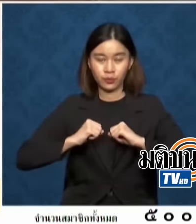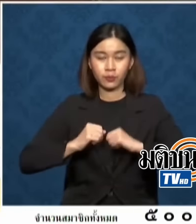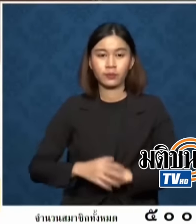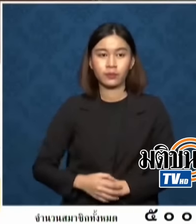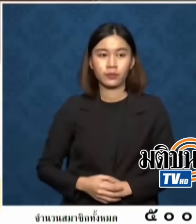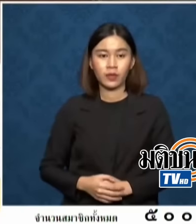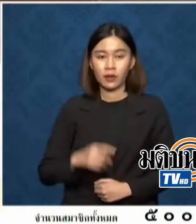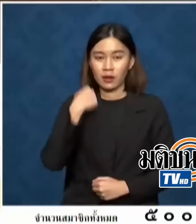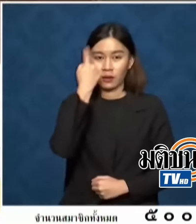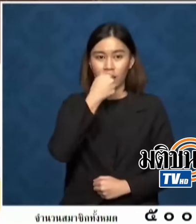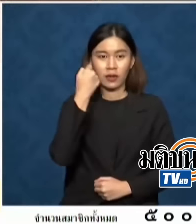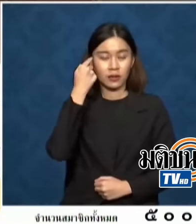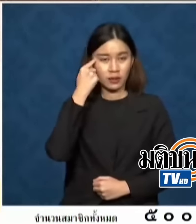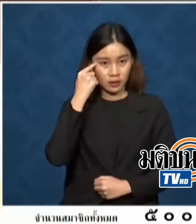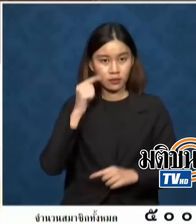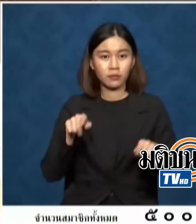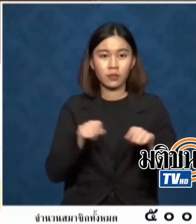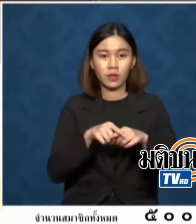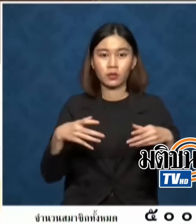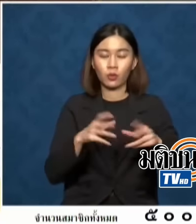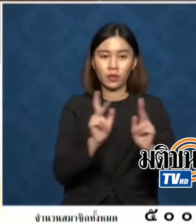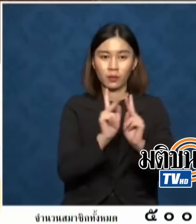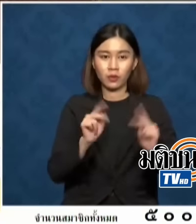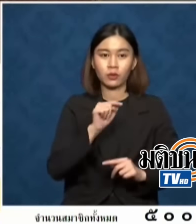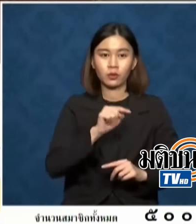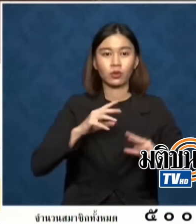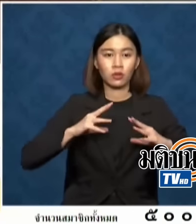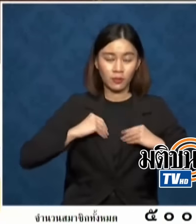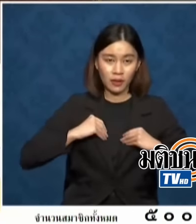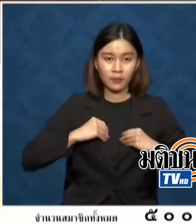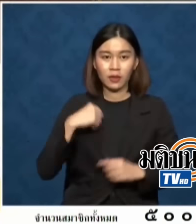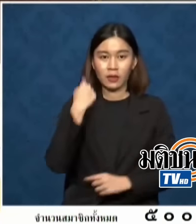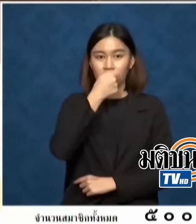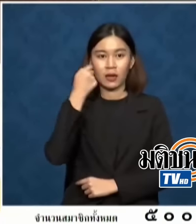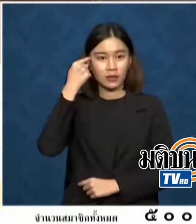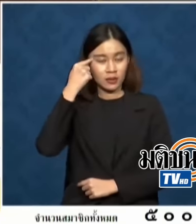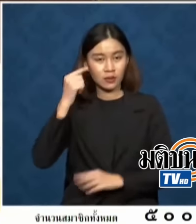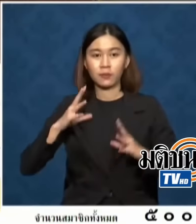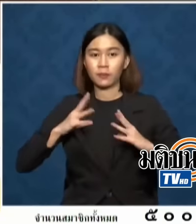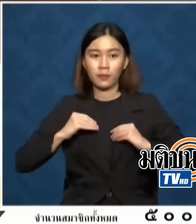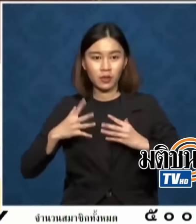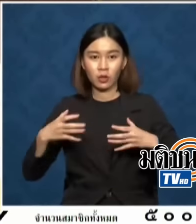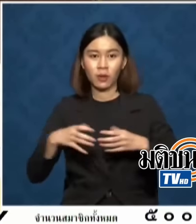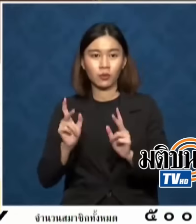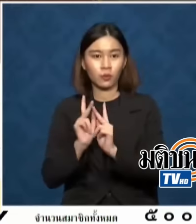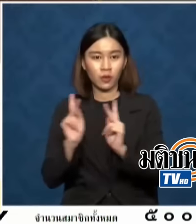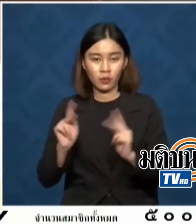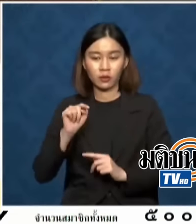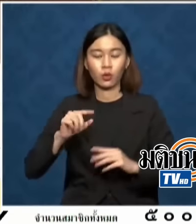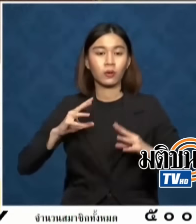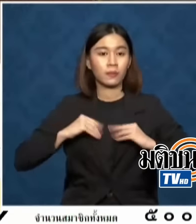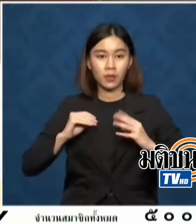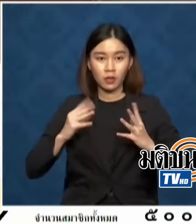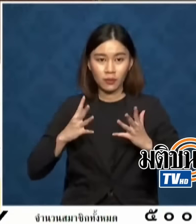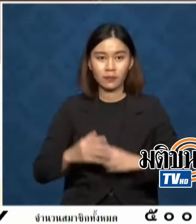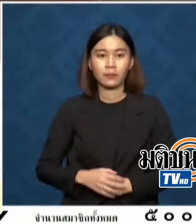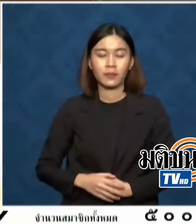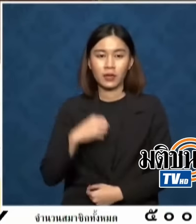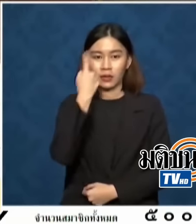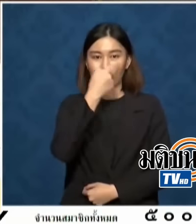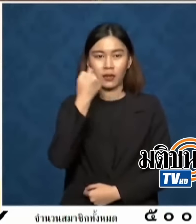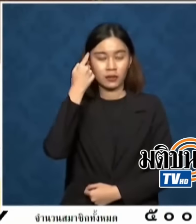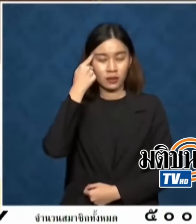นะครับผู้ใดเห็นด้วยกับกรรมธิการโปรดกดปุ่มเห็นด้วยผู้ใดไม่เห็นด้วยกับคณะกรรมการโปรดกดปุ่มไม่เห็นด้วย